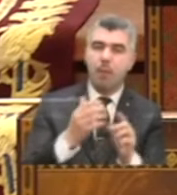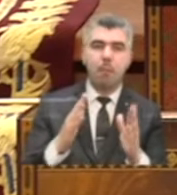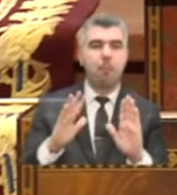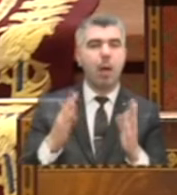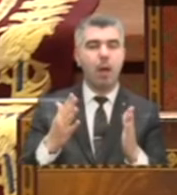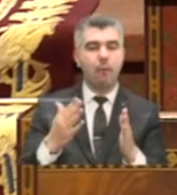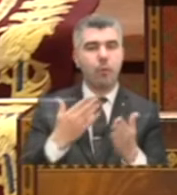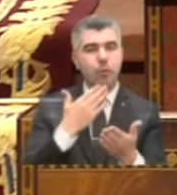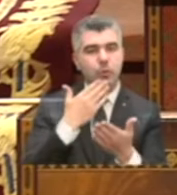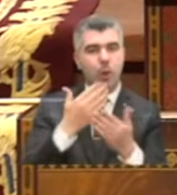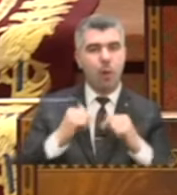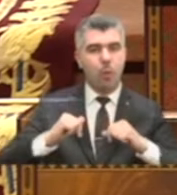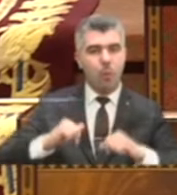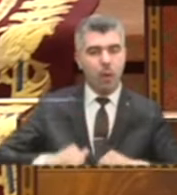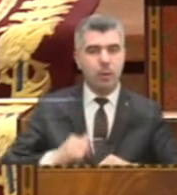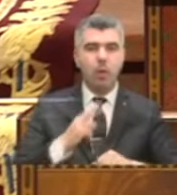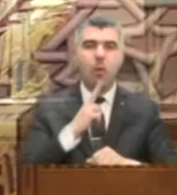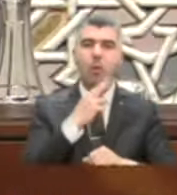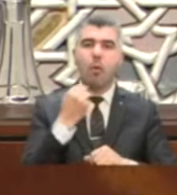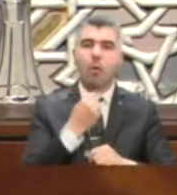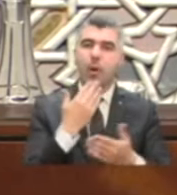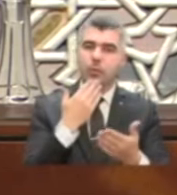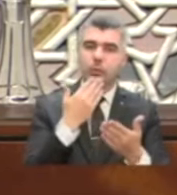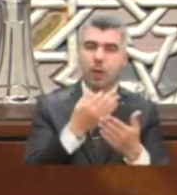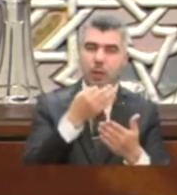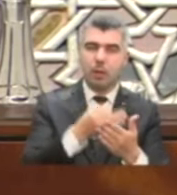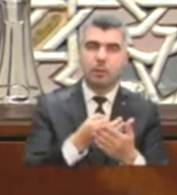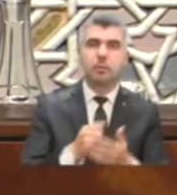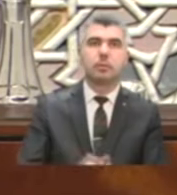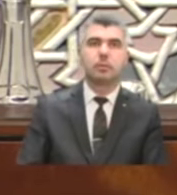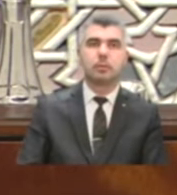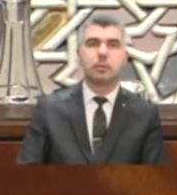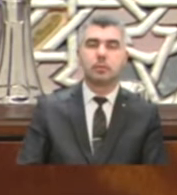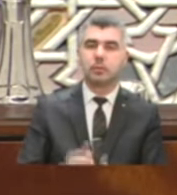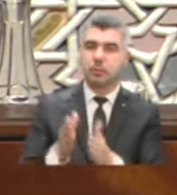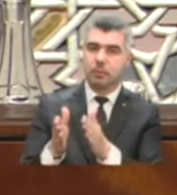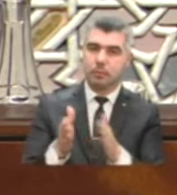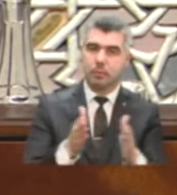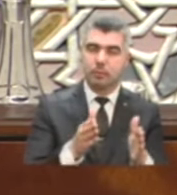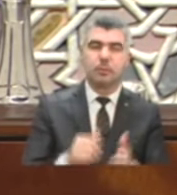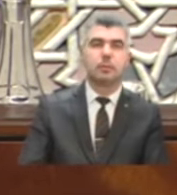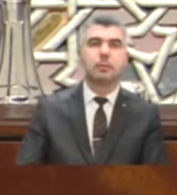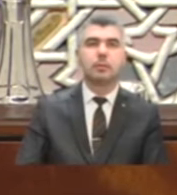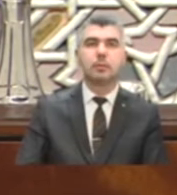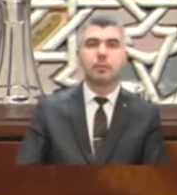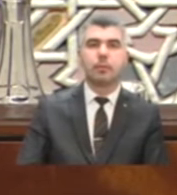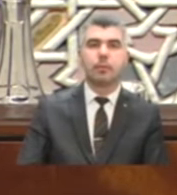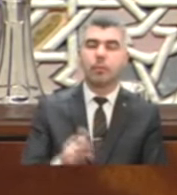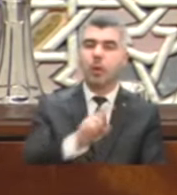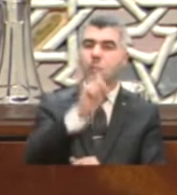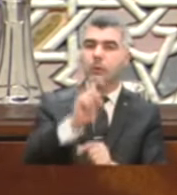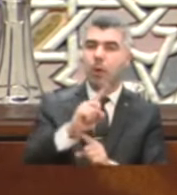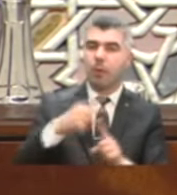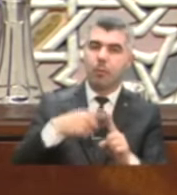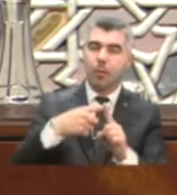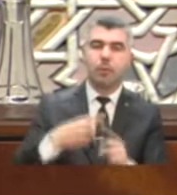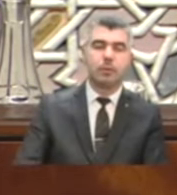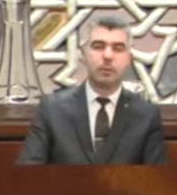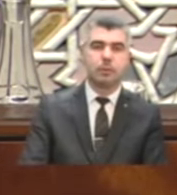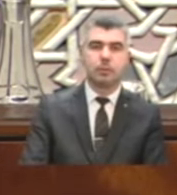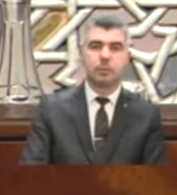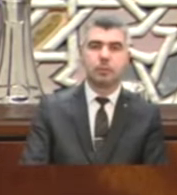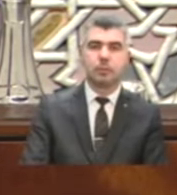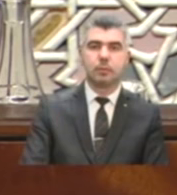وكنشكروا الوزاره ديالكم، وكنشكروا الحكومه. شكرا السيده النائبه. شكرا سيدة النائبة. هل من تعقيبات إضافية في الموضوع؟